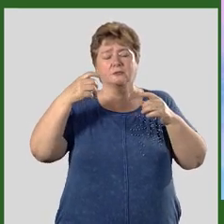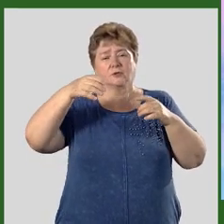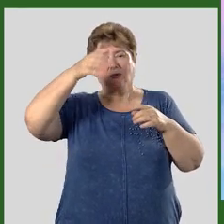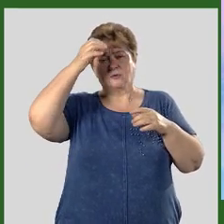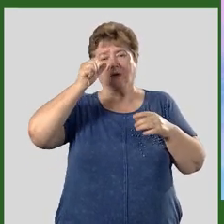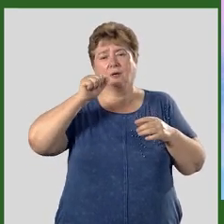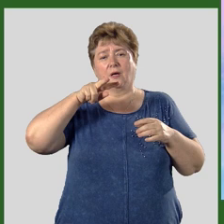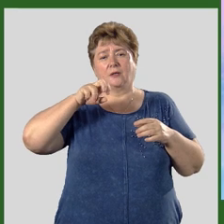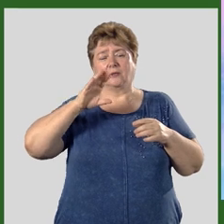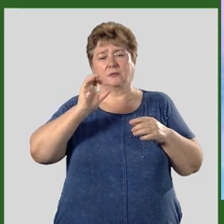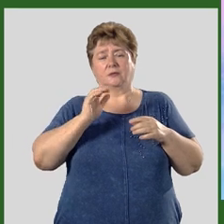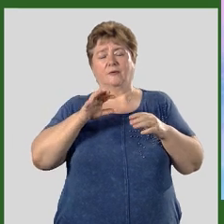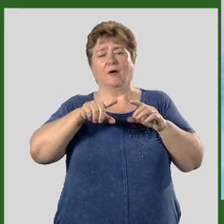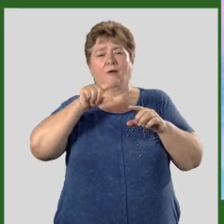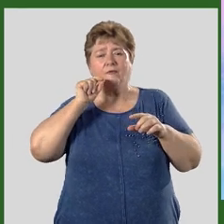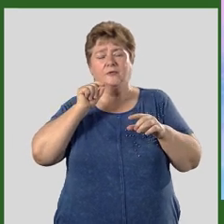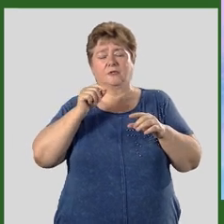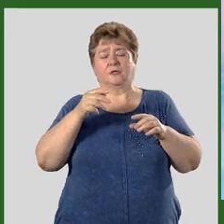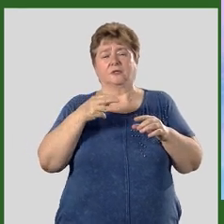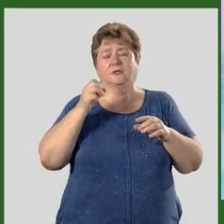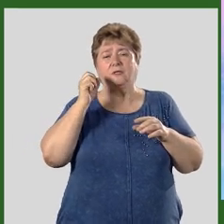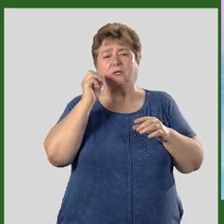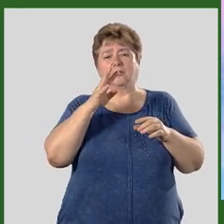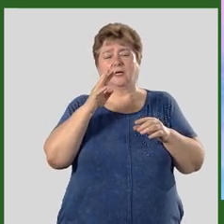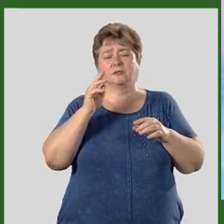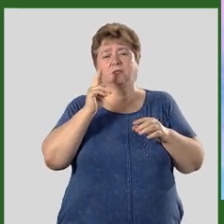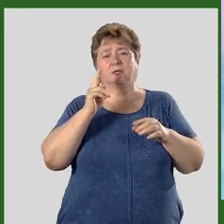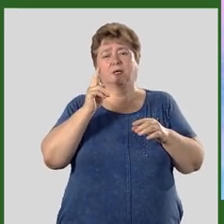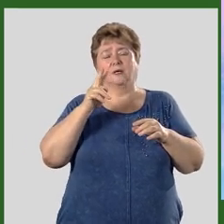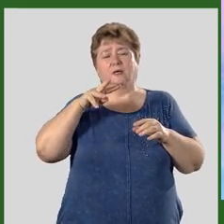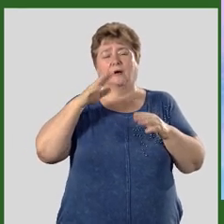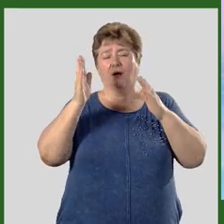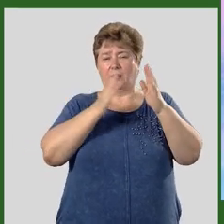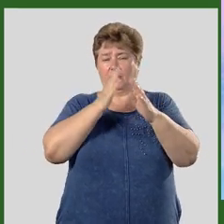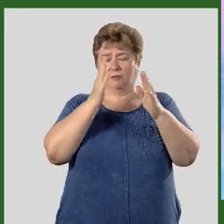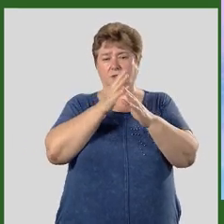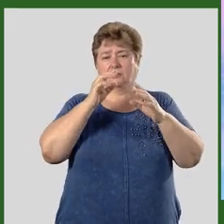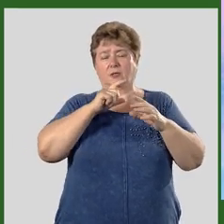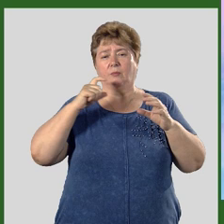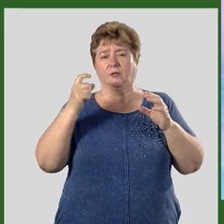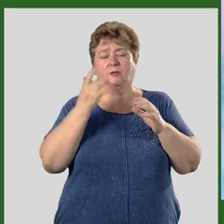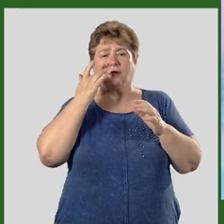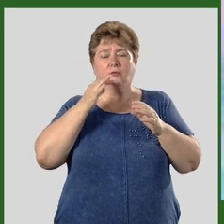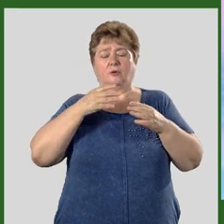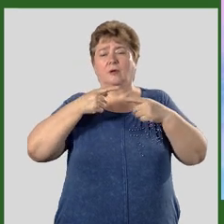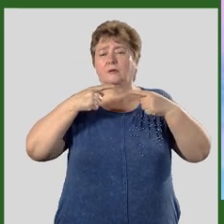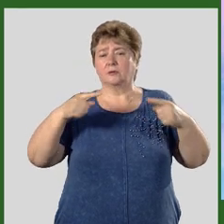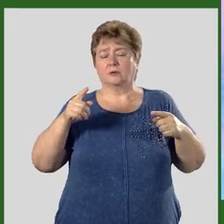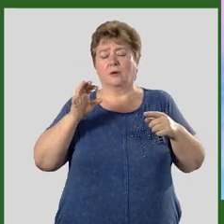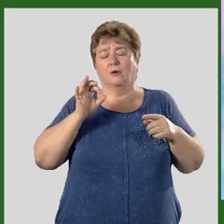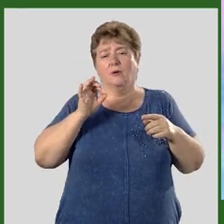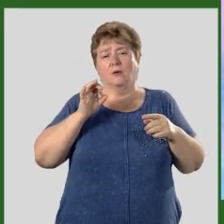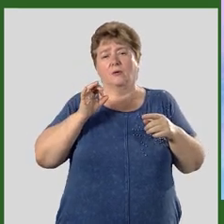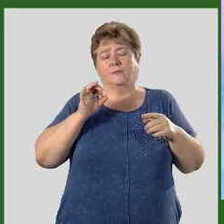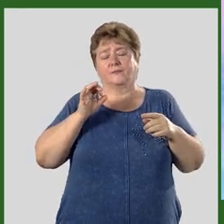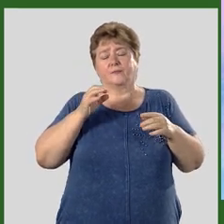ученый Алисов выделил на Земле 13 климатических поясов, которые отличаются друг от